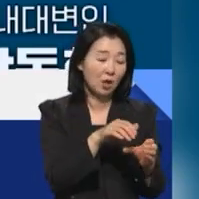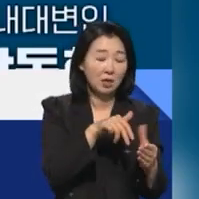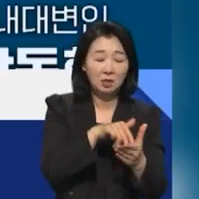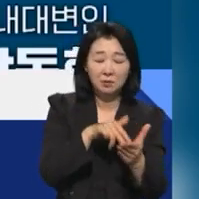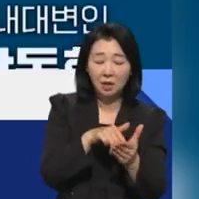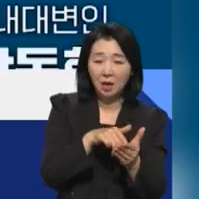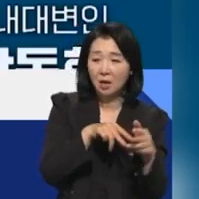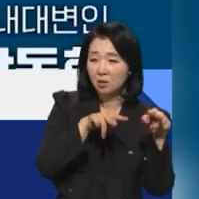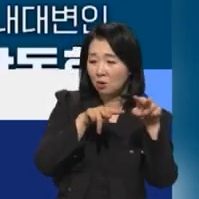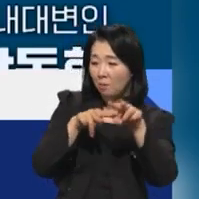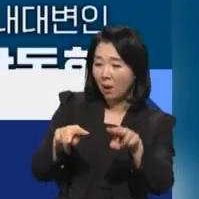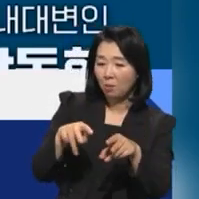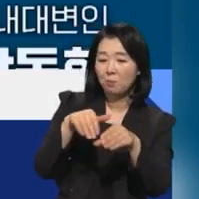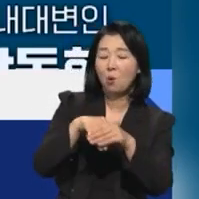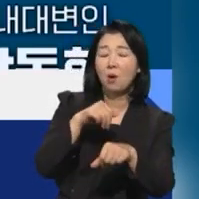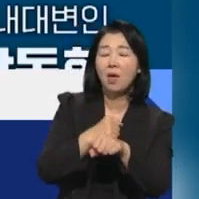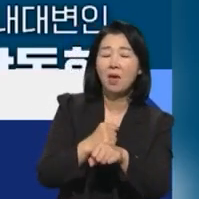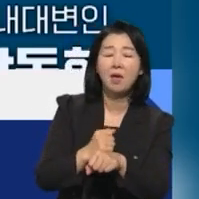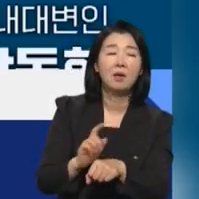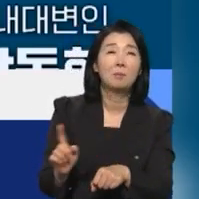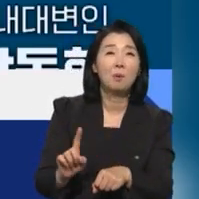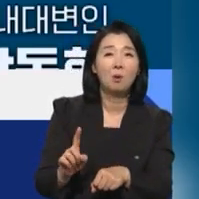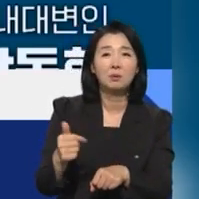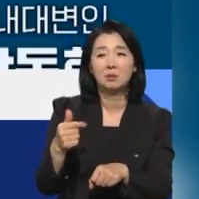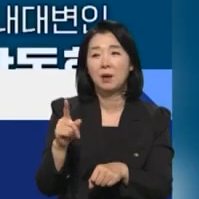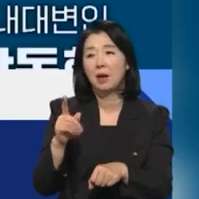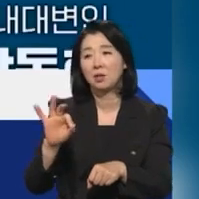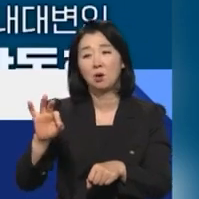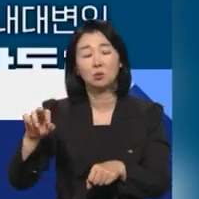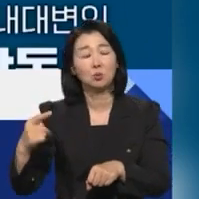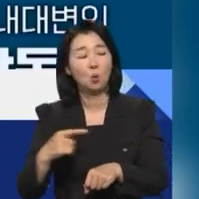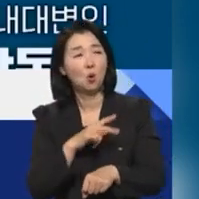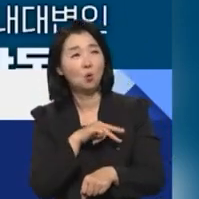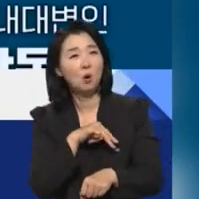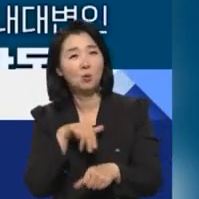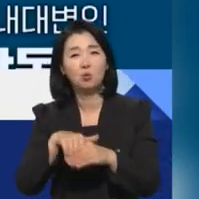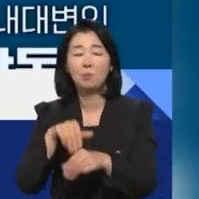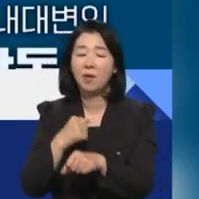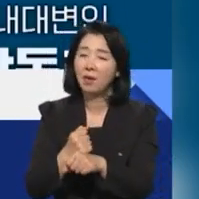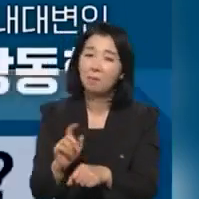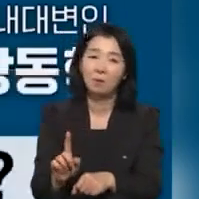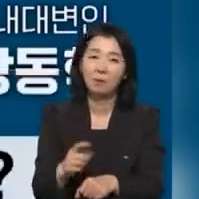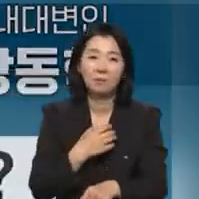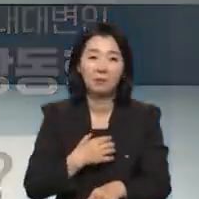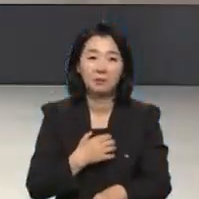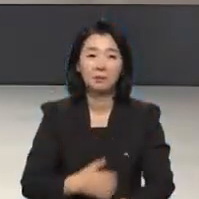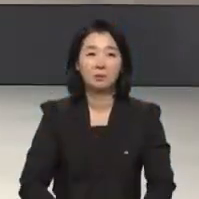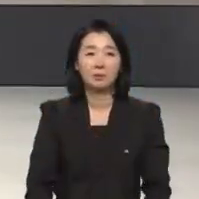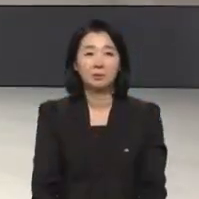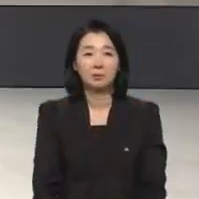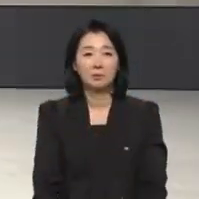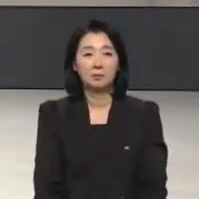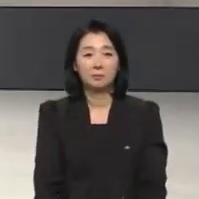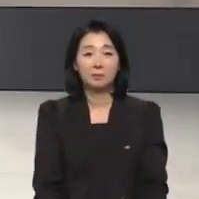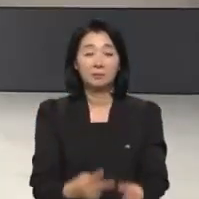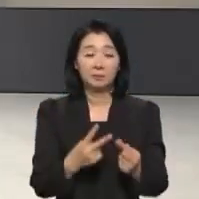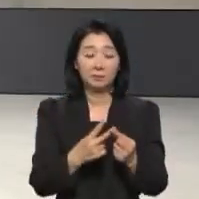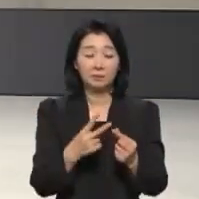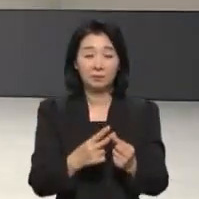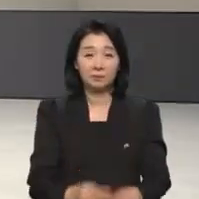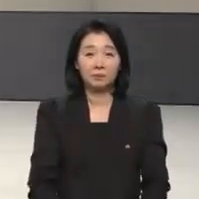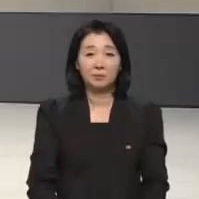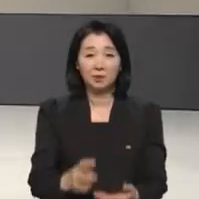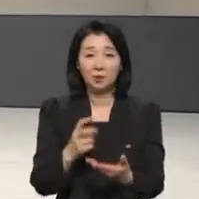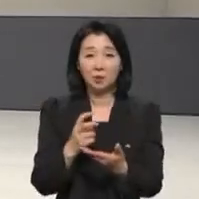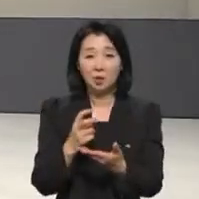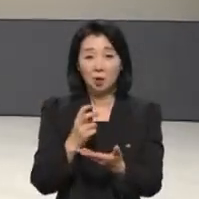할지 그것들도 국민들께서는 똑똑히 지켜보고 계실 거라고 생각합니다. 그럼... 네, 두 번째 픽은